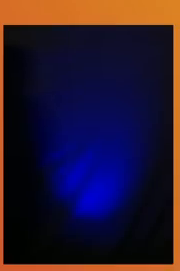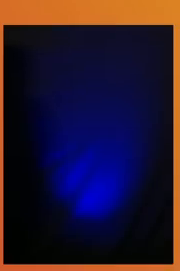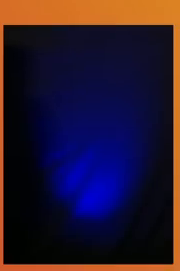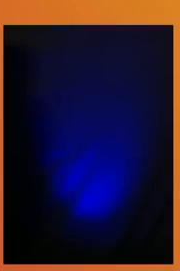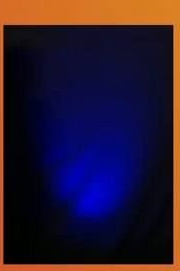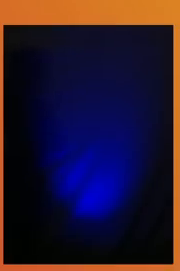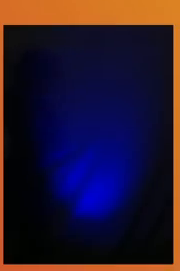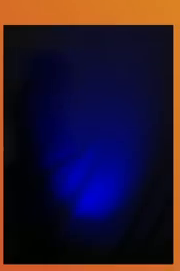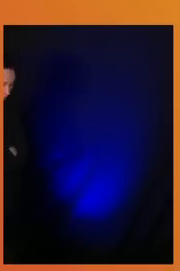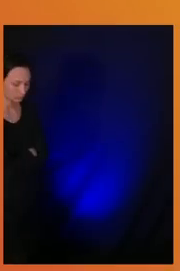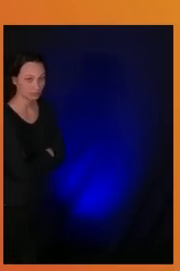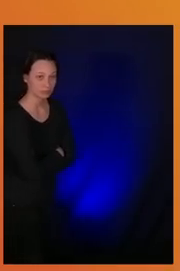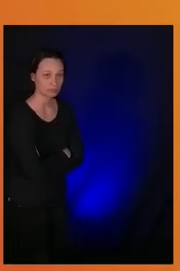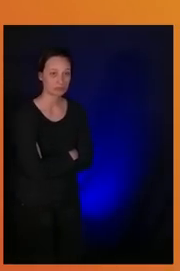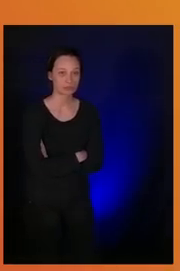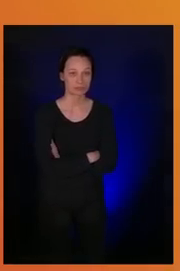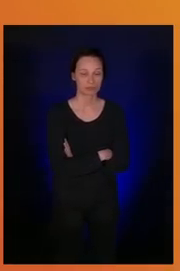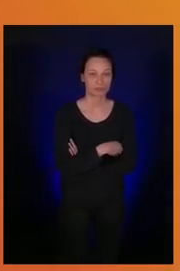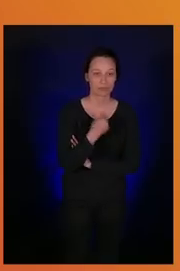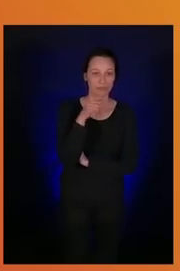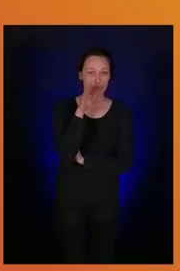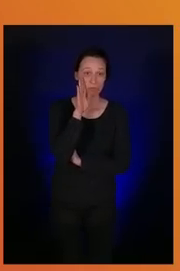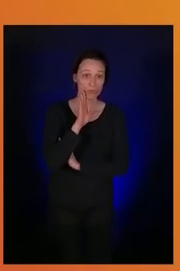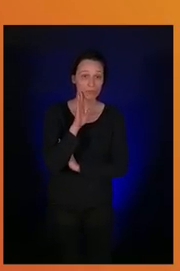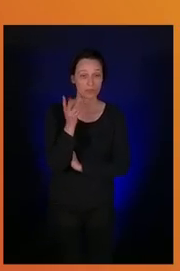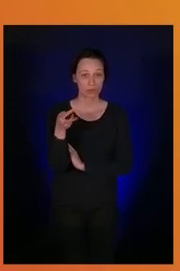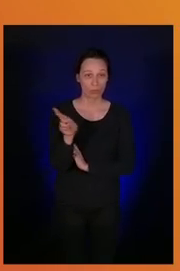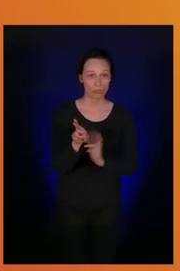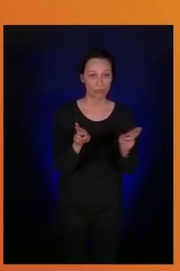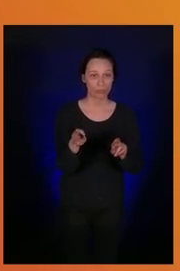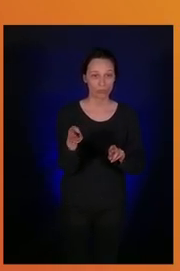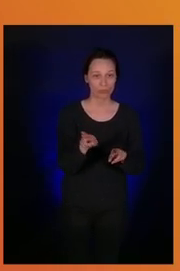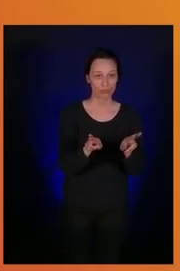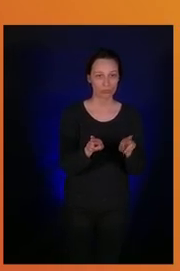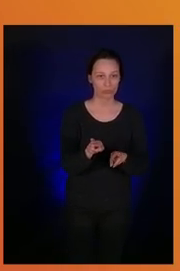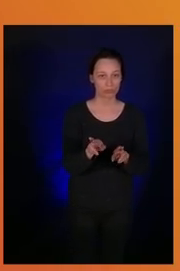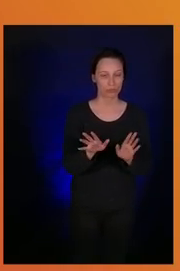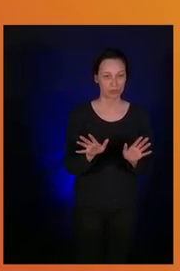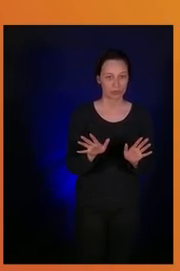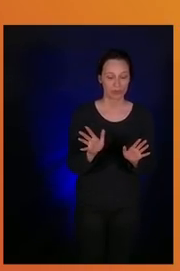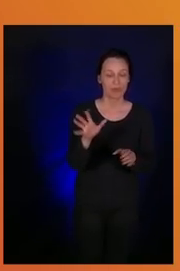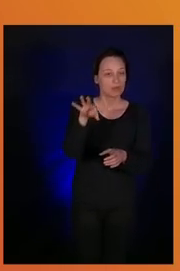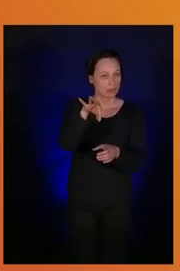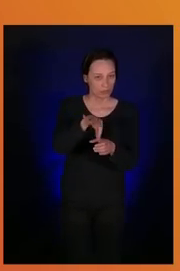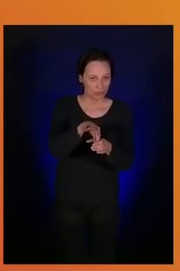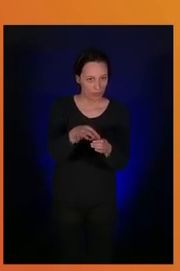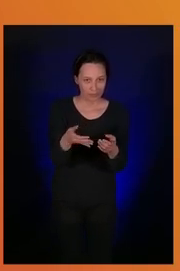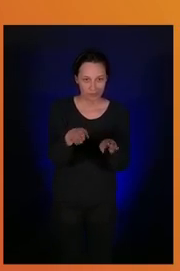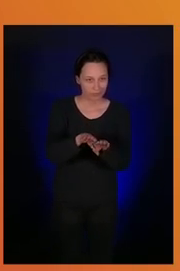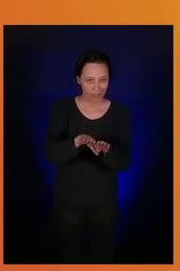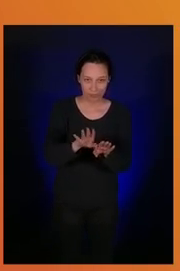Bon, les camarades, on va reprendre place dans la salle. Le scrutin n'est pas clos. Le scrutin n'est pas